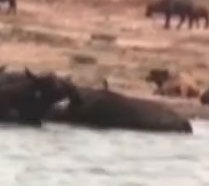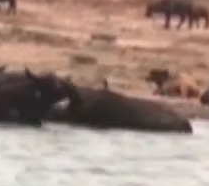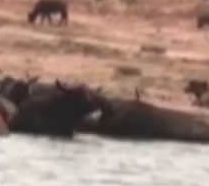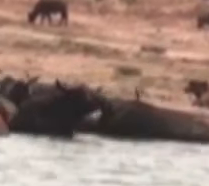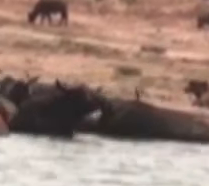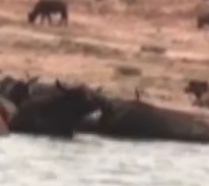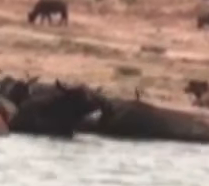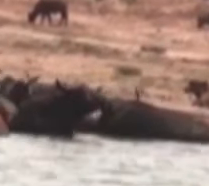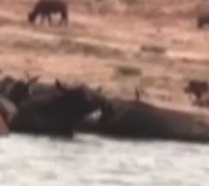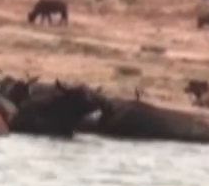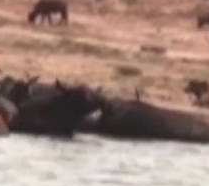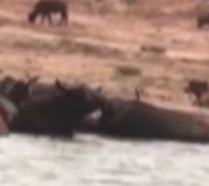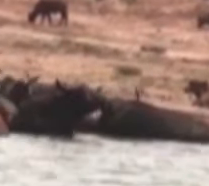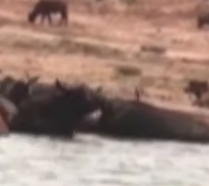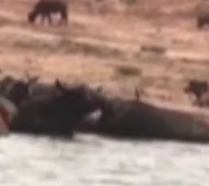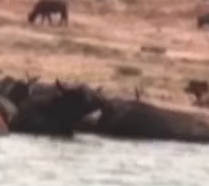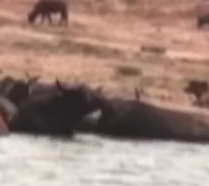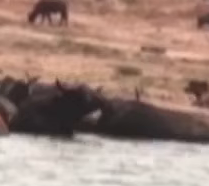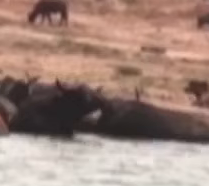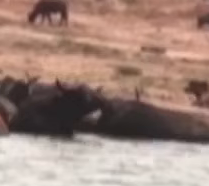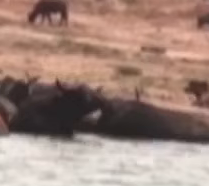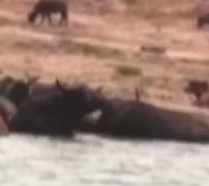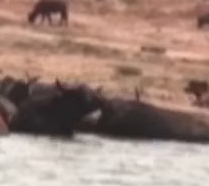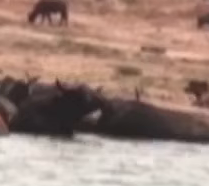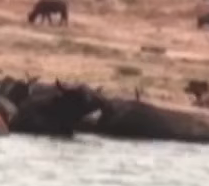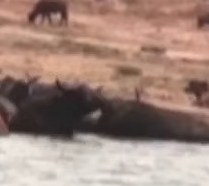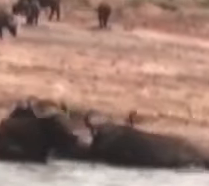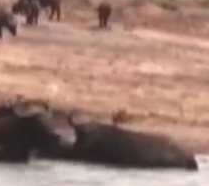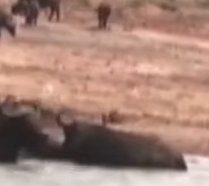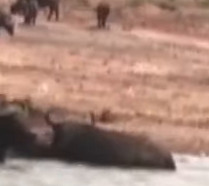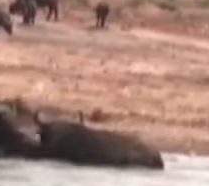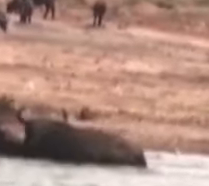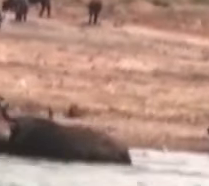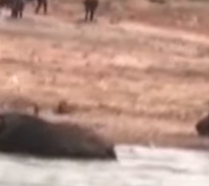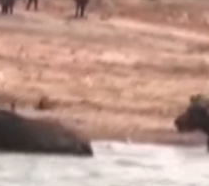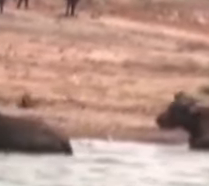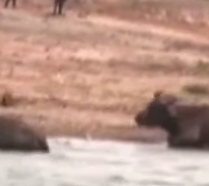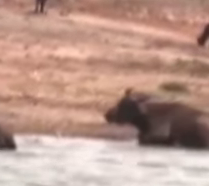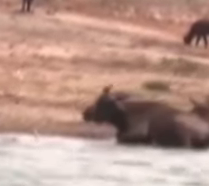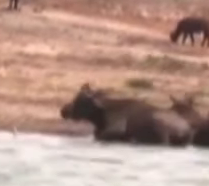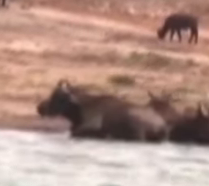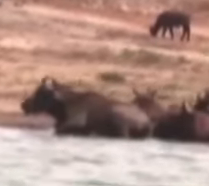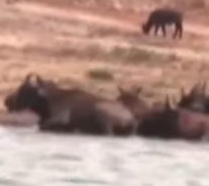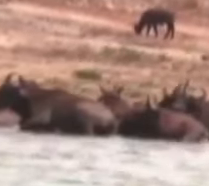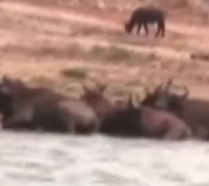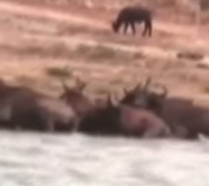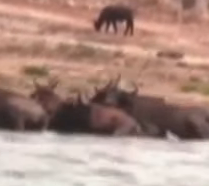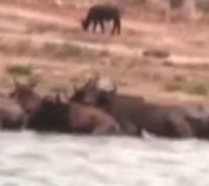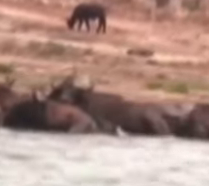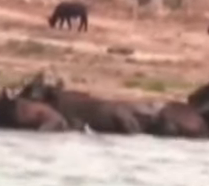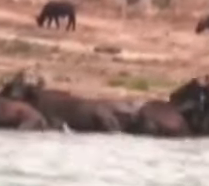Uganda Zabu, tukututa mkwini Elizabeth kwa zinga chano wa nisolo jizevu bili za kubugumu.